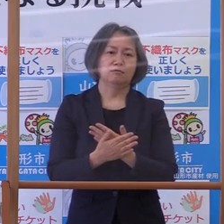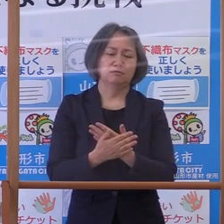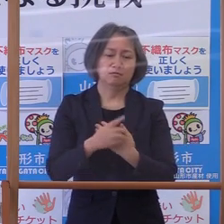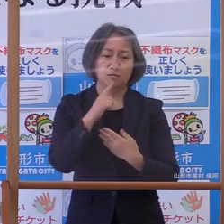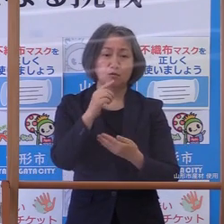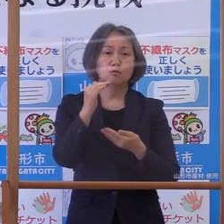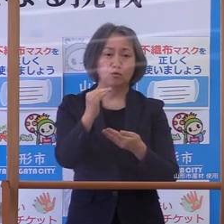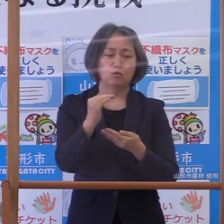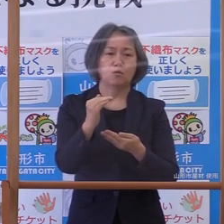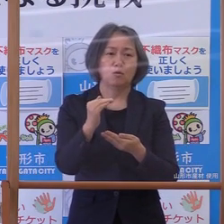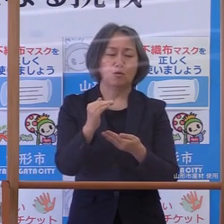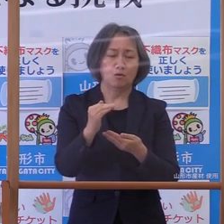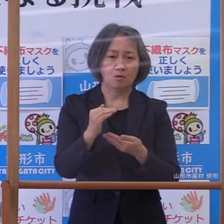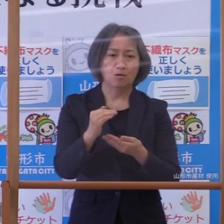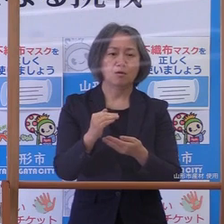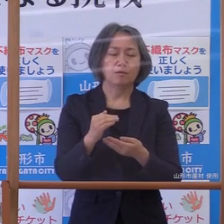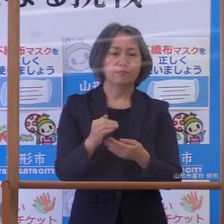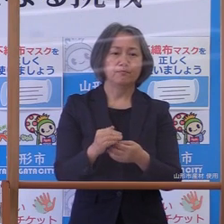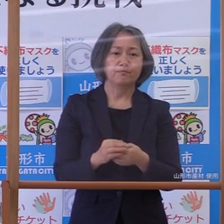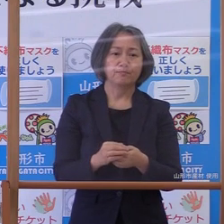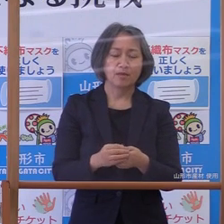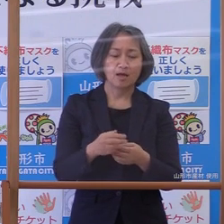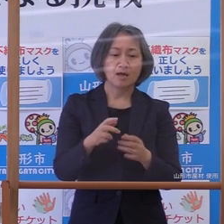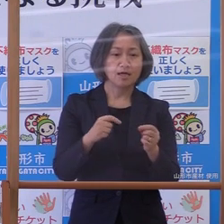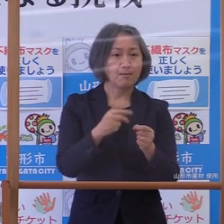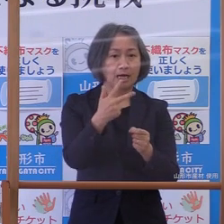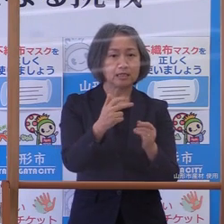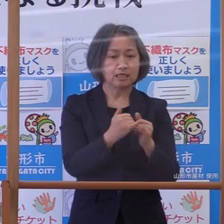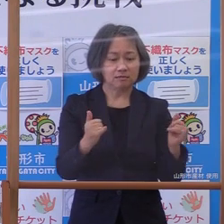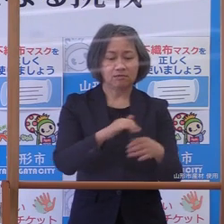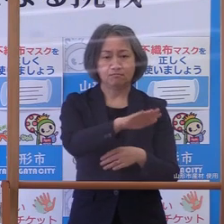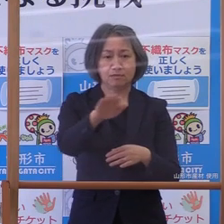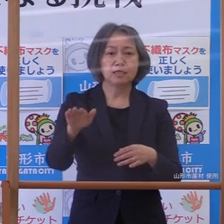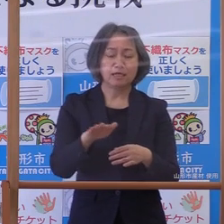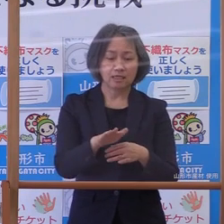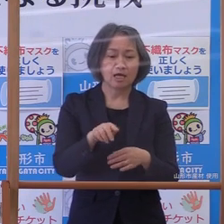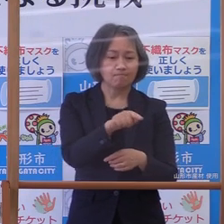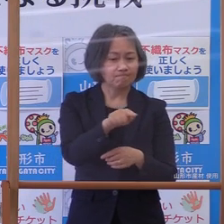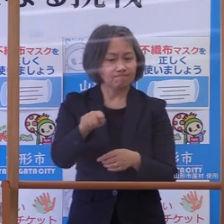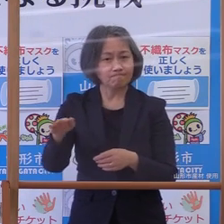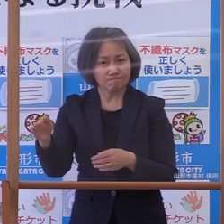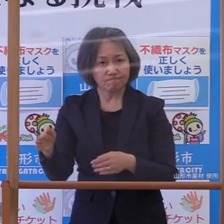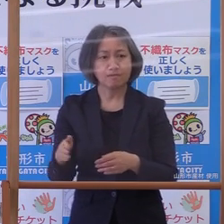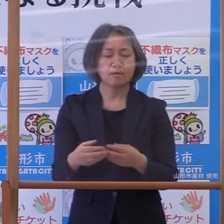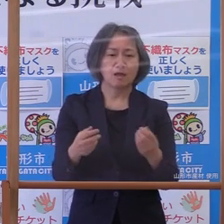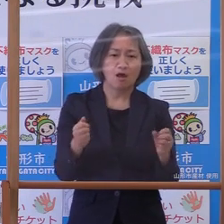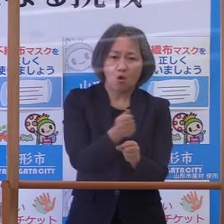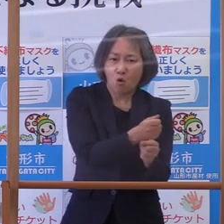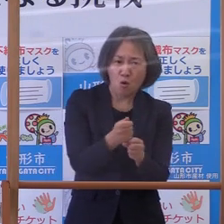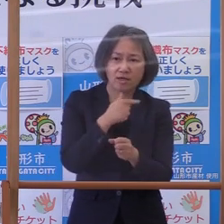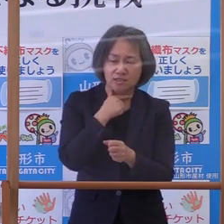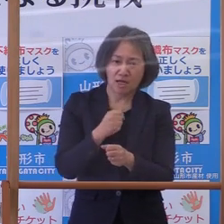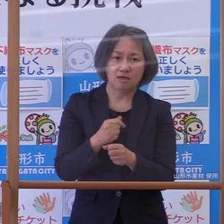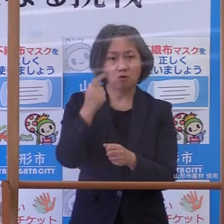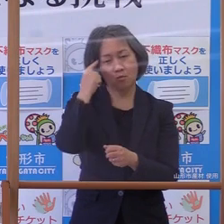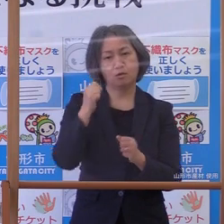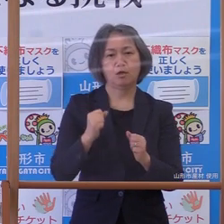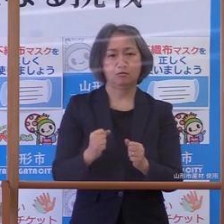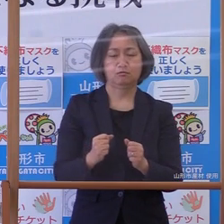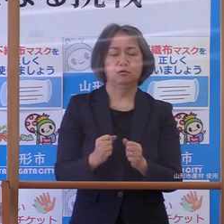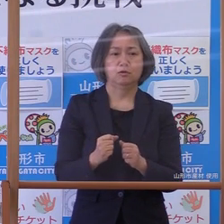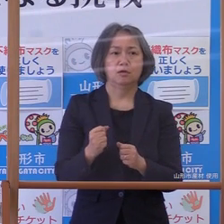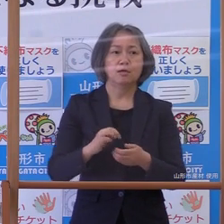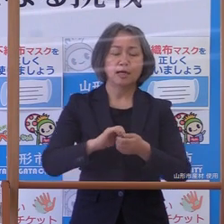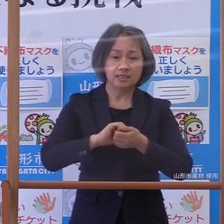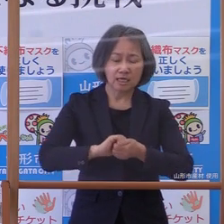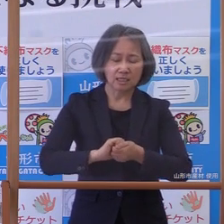ますので、市民みんなでですね、そうした方を応援をしていきたい、そしてぜひですね、